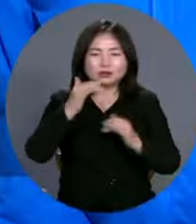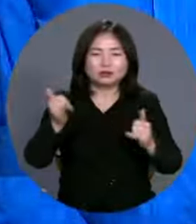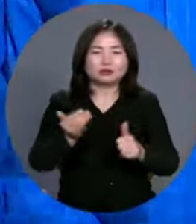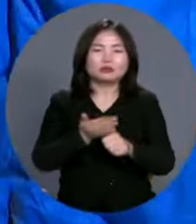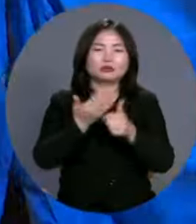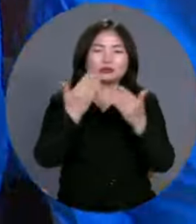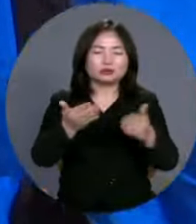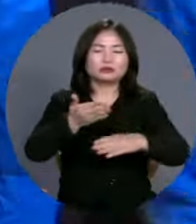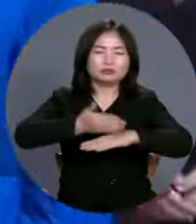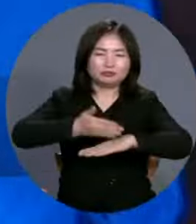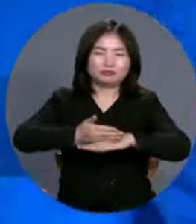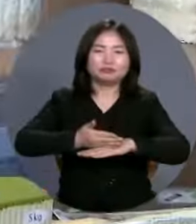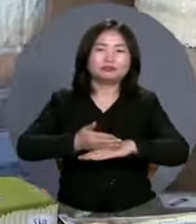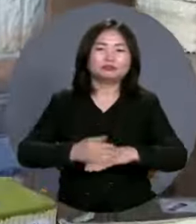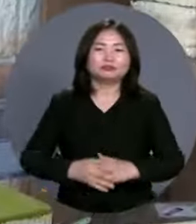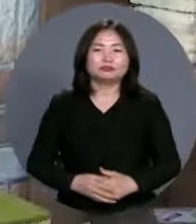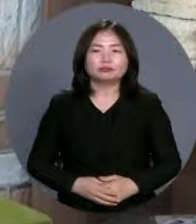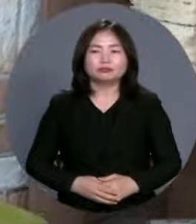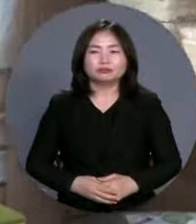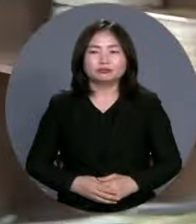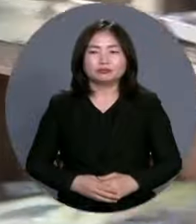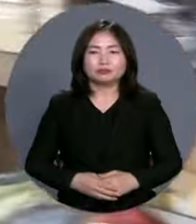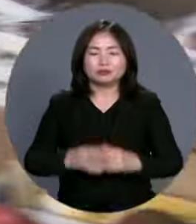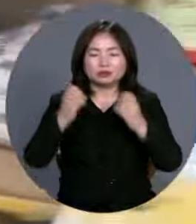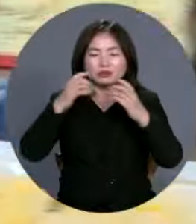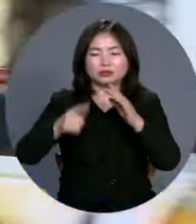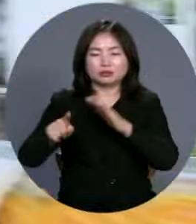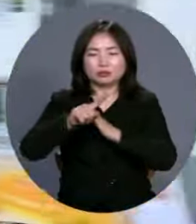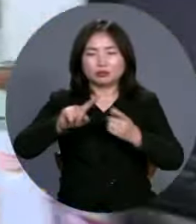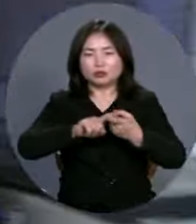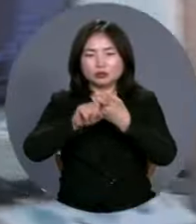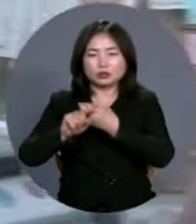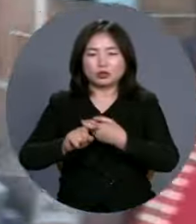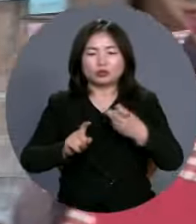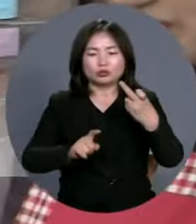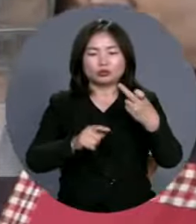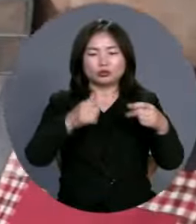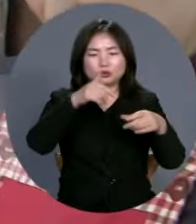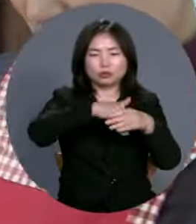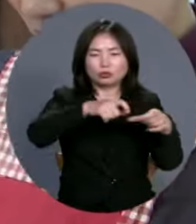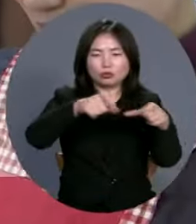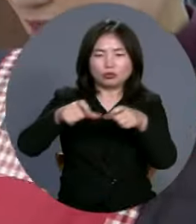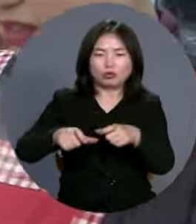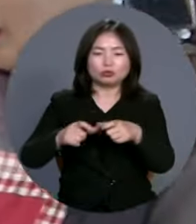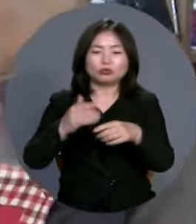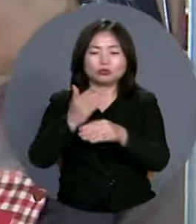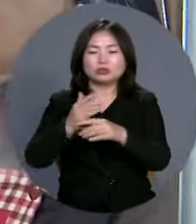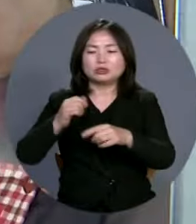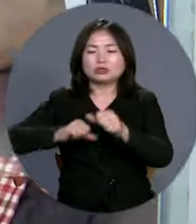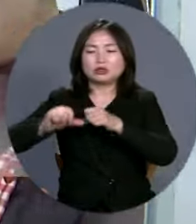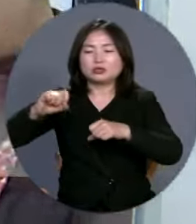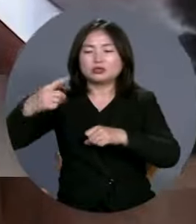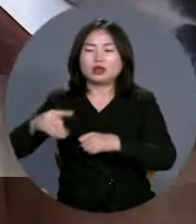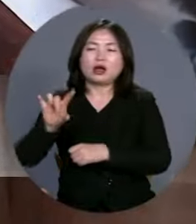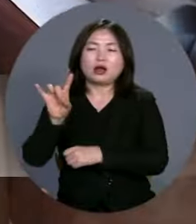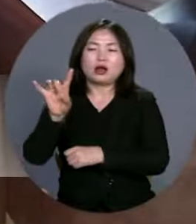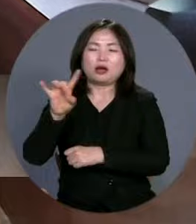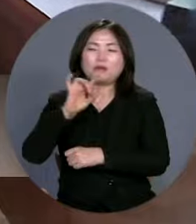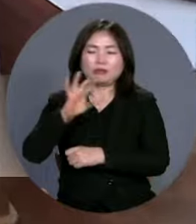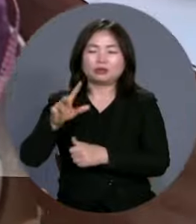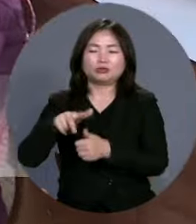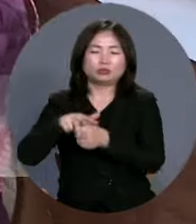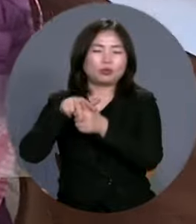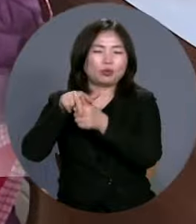아유, 감사합니다. 네, 감사합니다. 새진보연합은 대구 12개 선거구 가운데 유일하게 수성구 을 선거구에